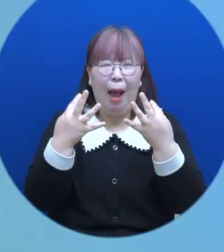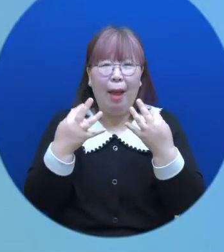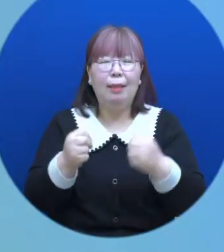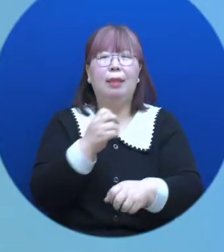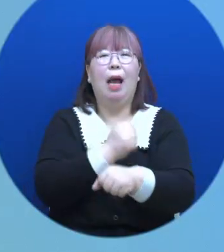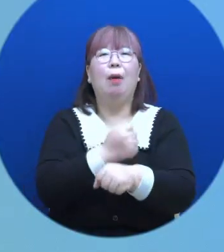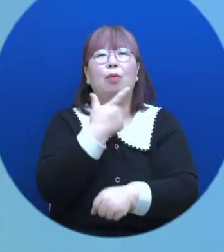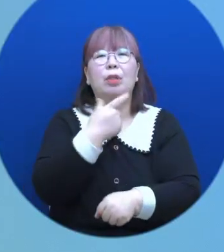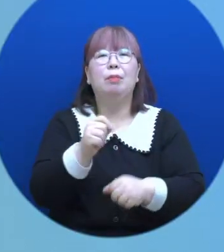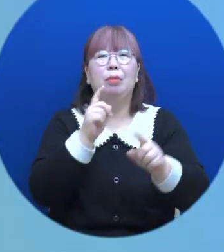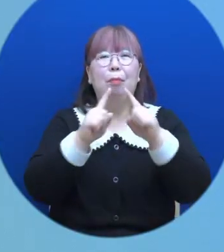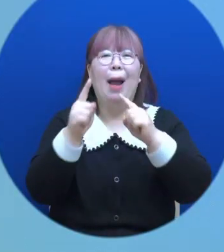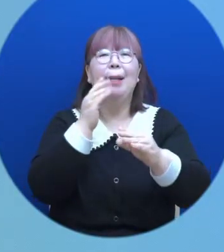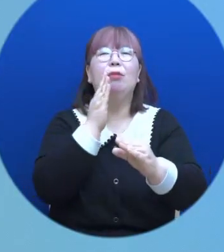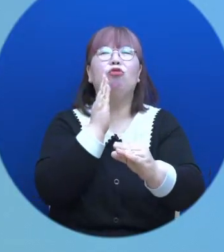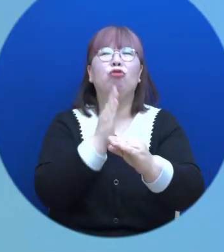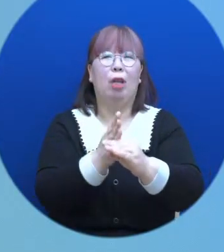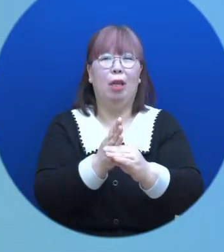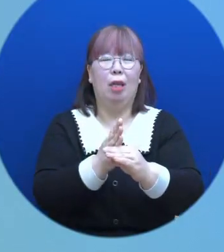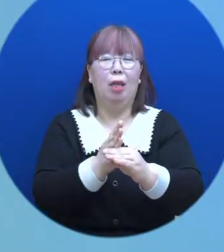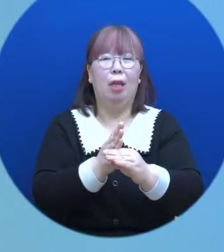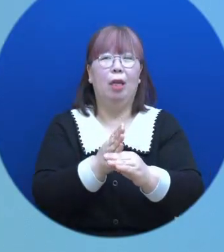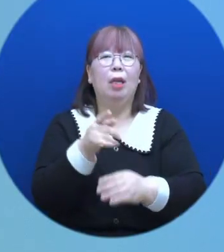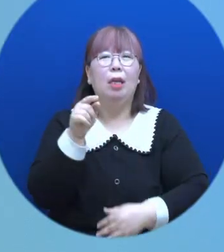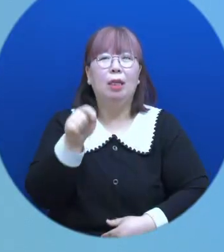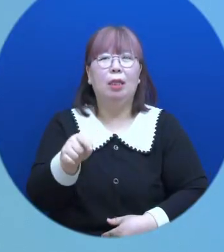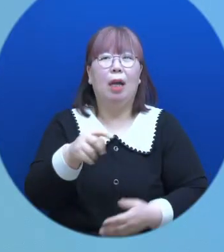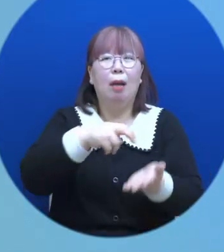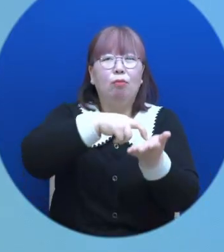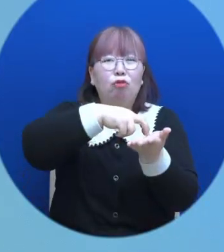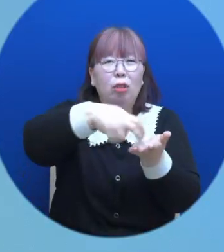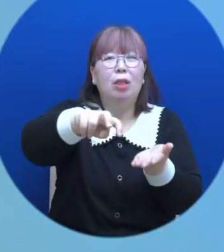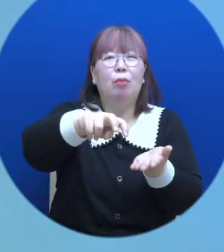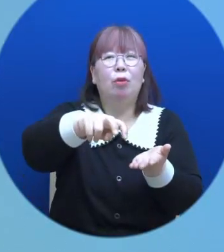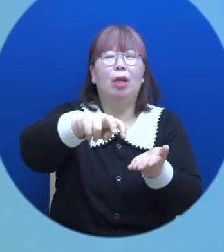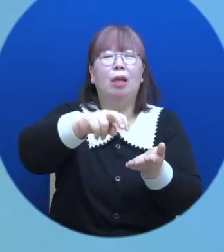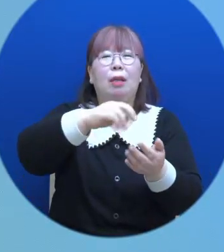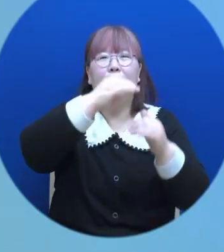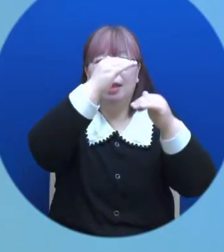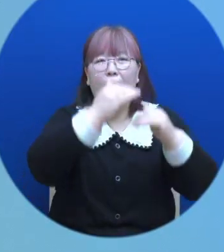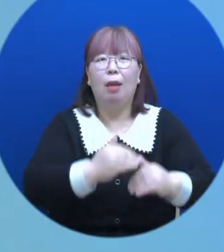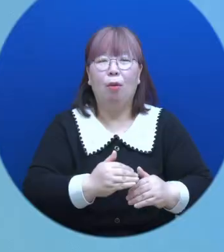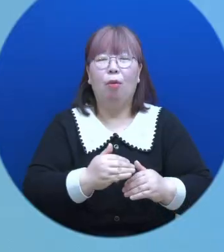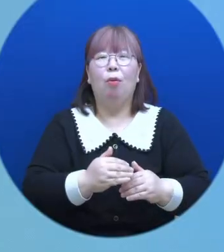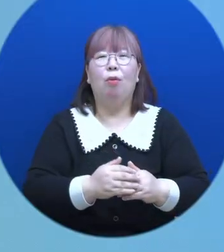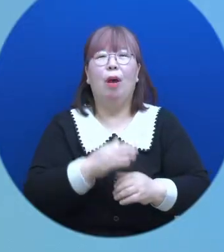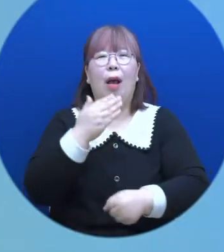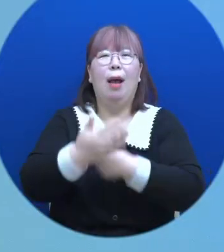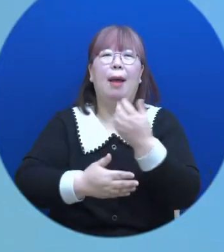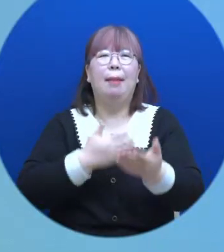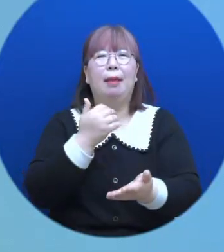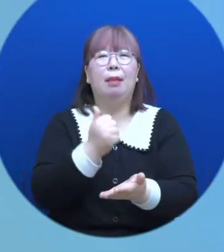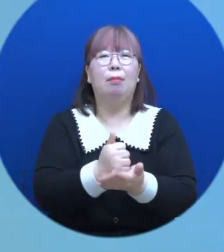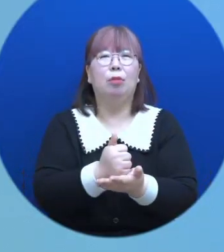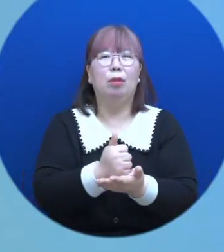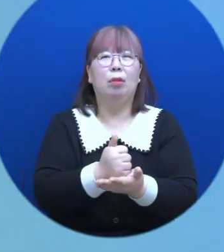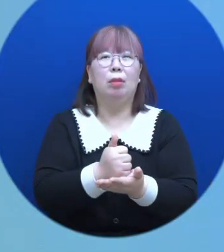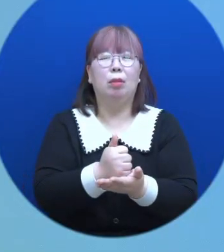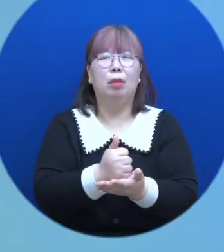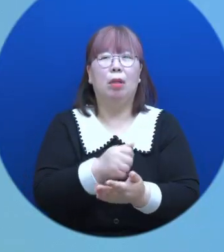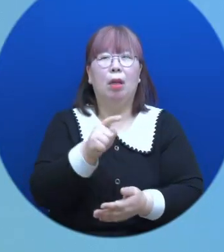것들 많이 있었는데 그가 보낸 문자, 어째서 그는